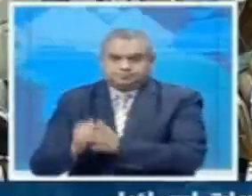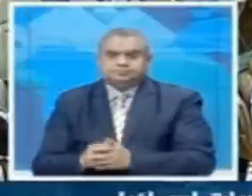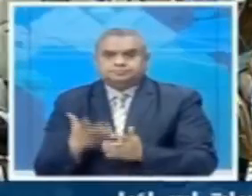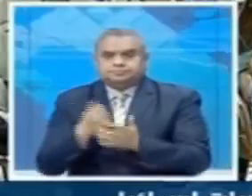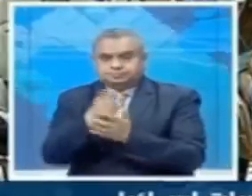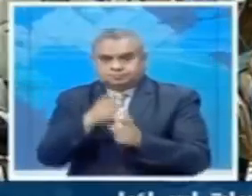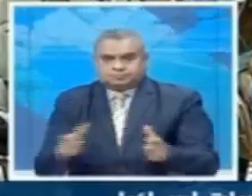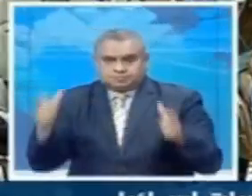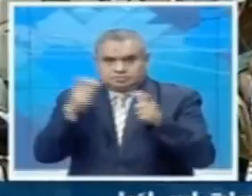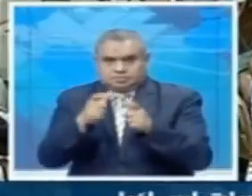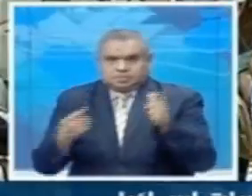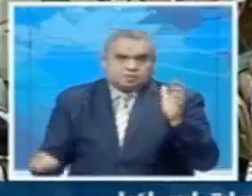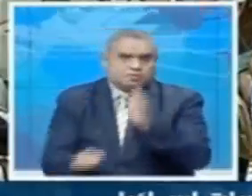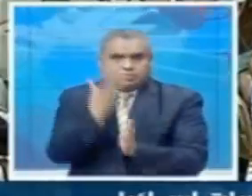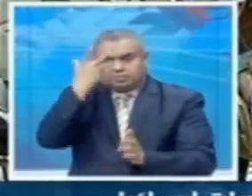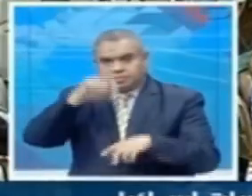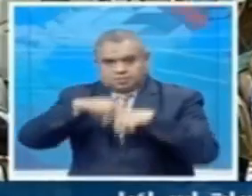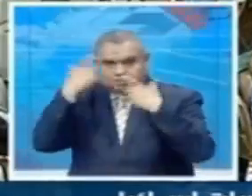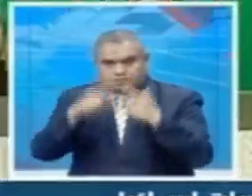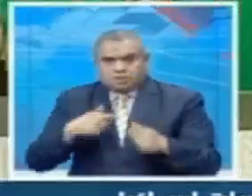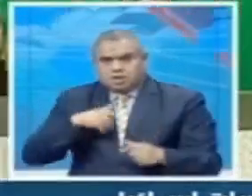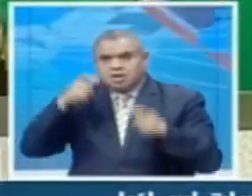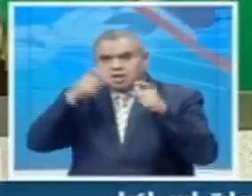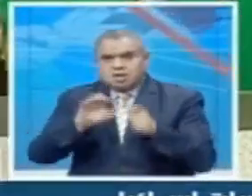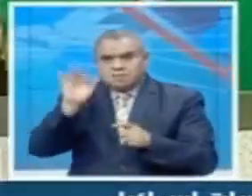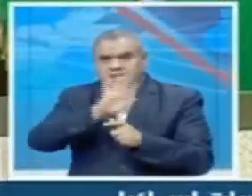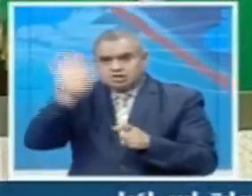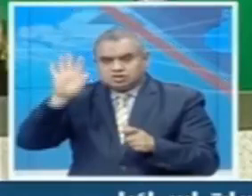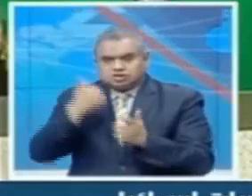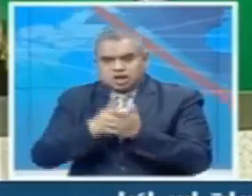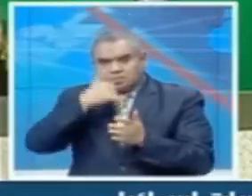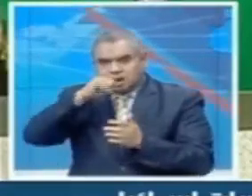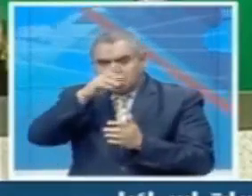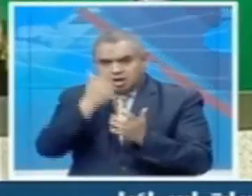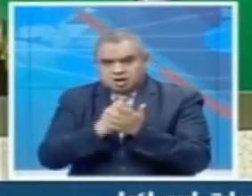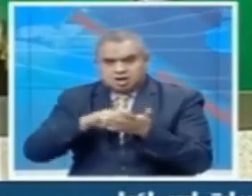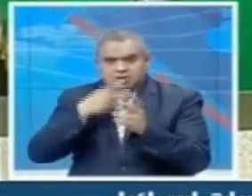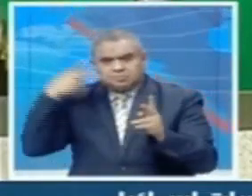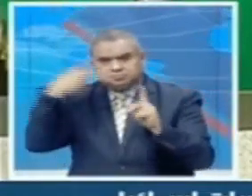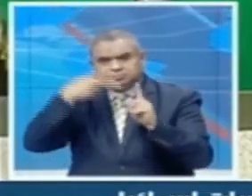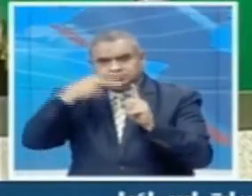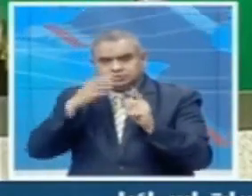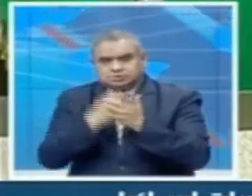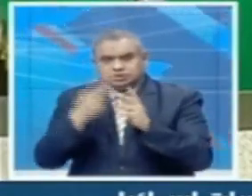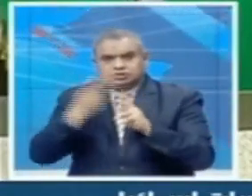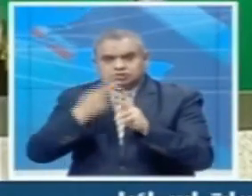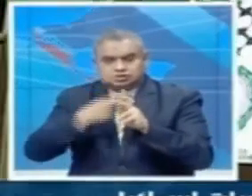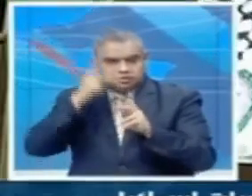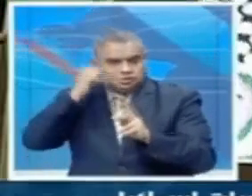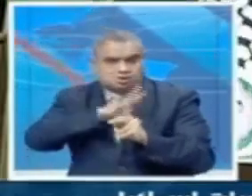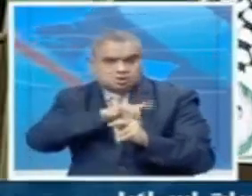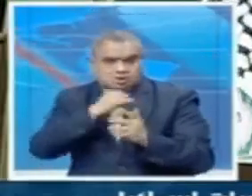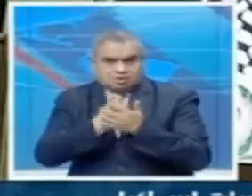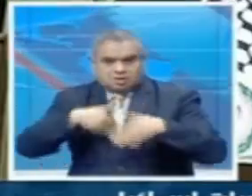اجتماع طارئ دعا إليه البرلمان العربي ردا على الاعتداءات المستمرة على الشعب الفلسطيني برئاسة عادل عسومي رئيس